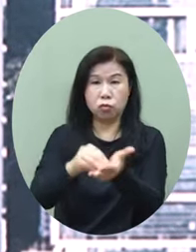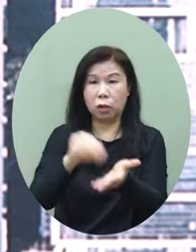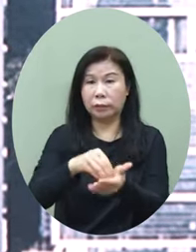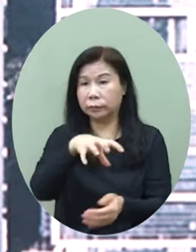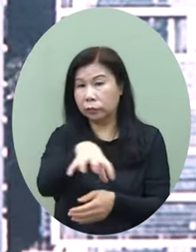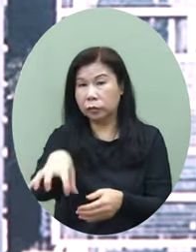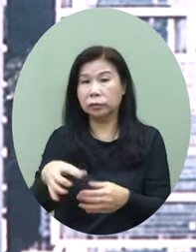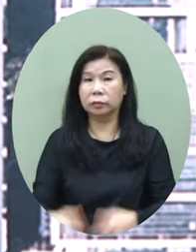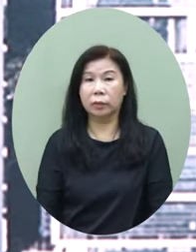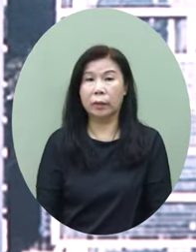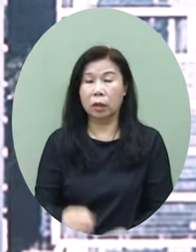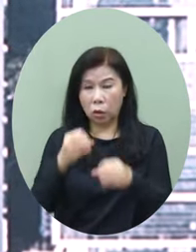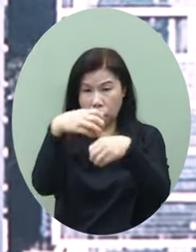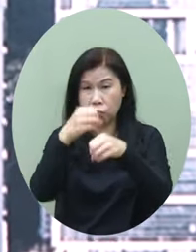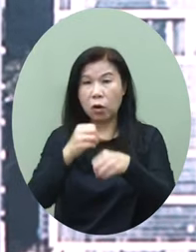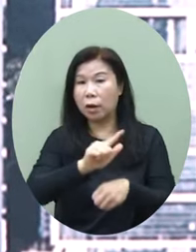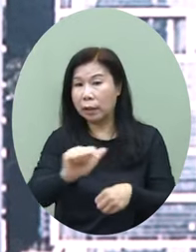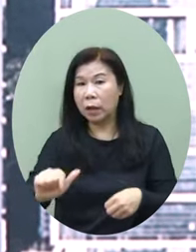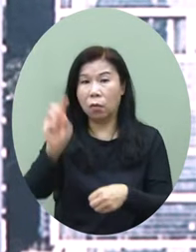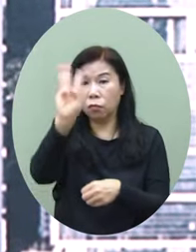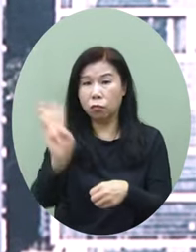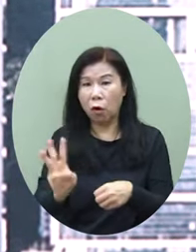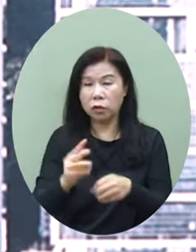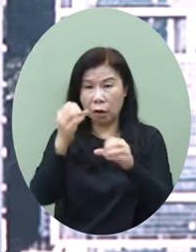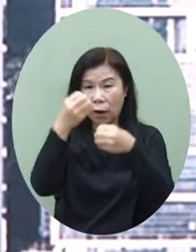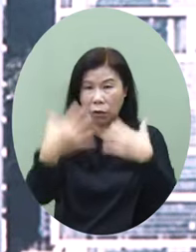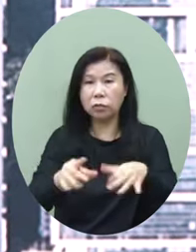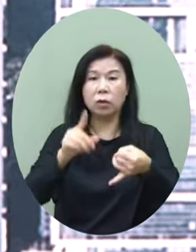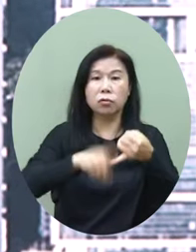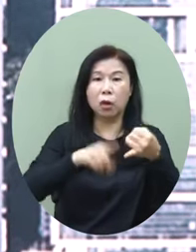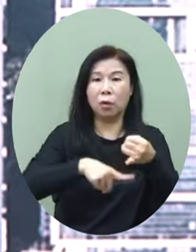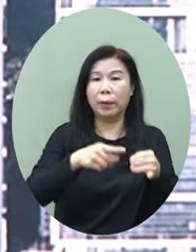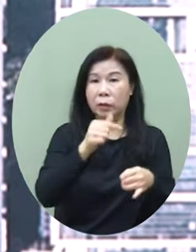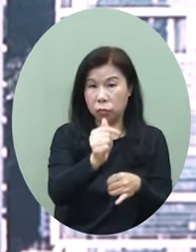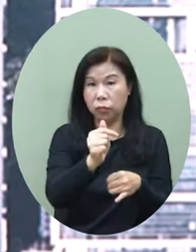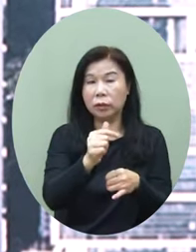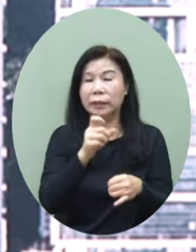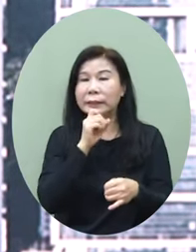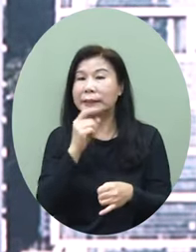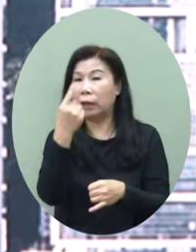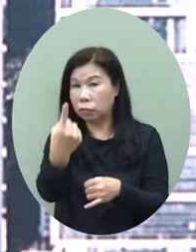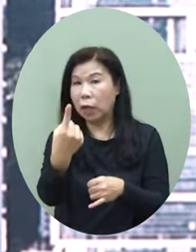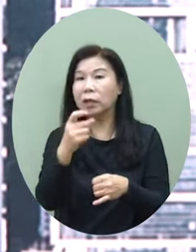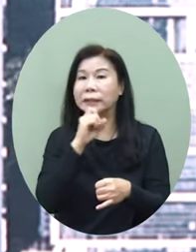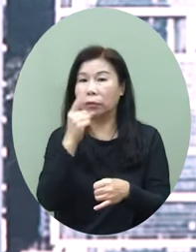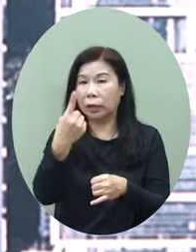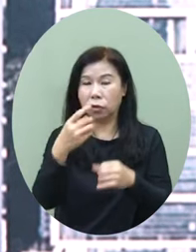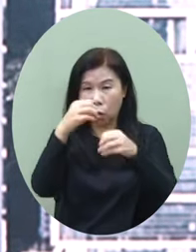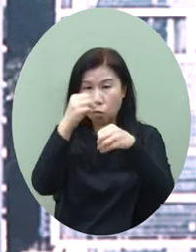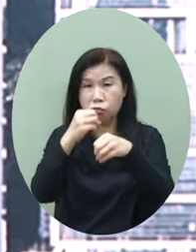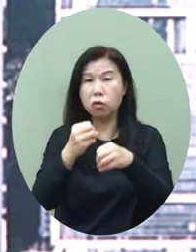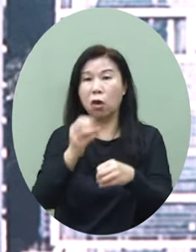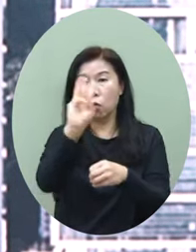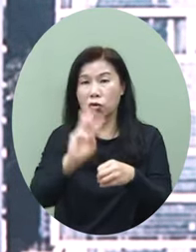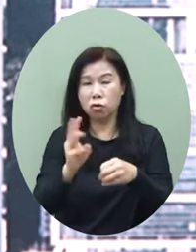如果那個樣本污水的檢測是呈陽性只要一個樣本是呈陽性也